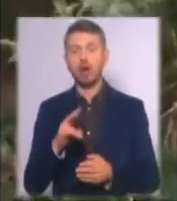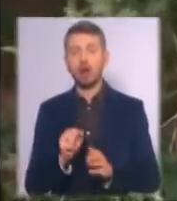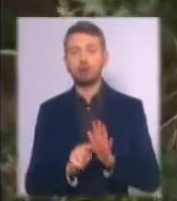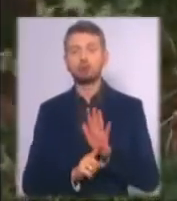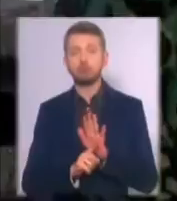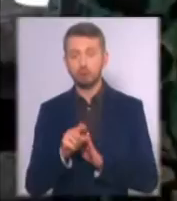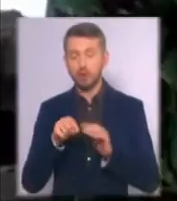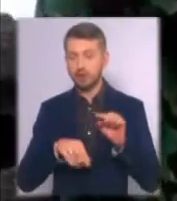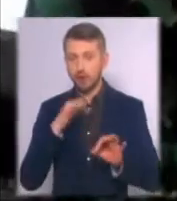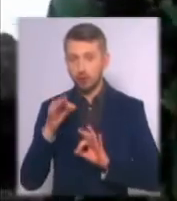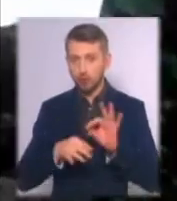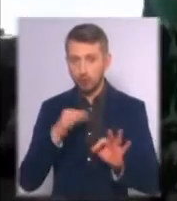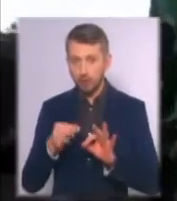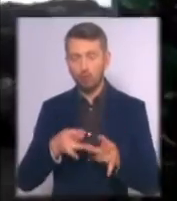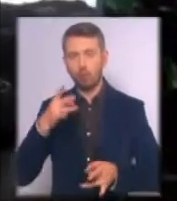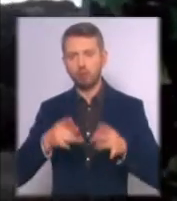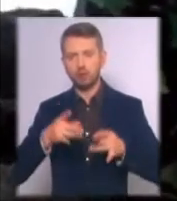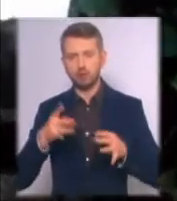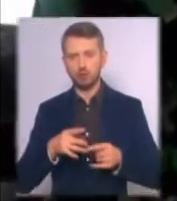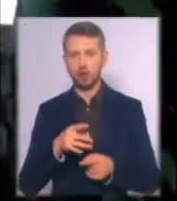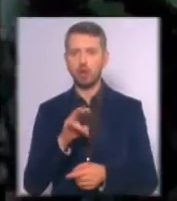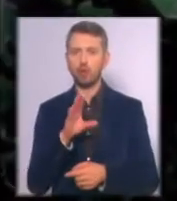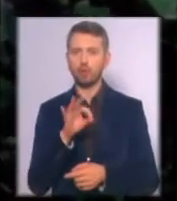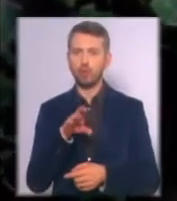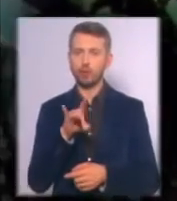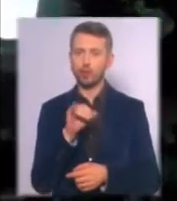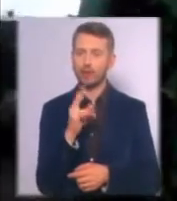Новотроїцьке та Луганське. Подробиці від прес-центру штабу АТО.